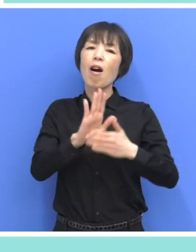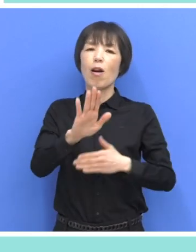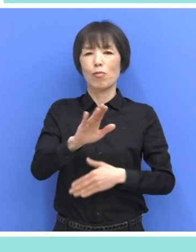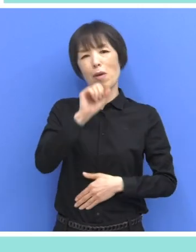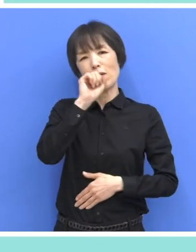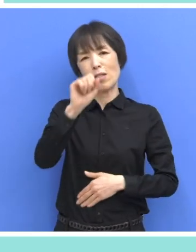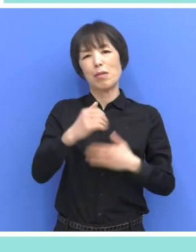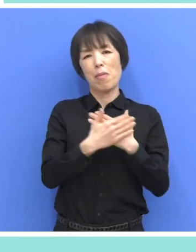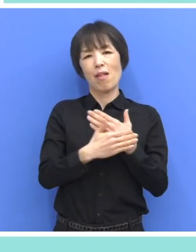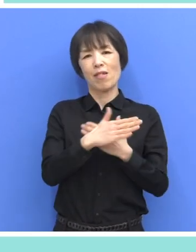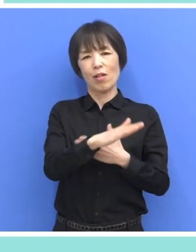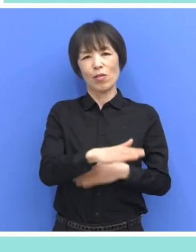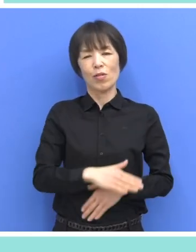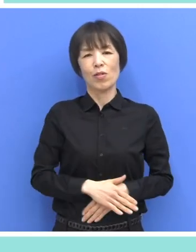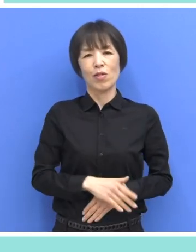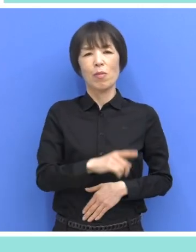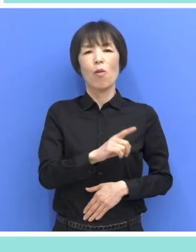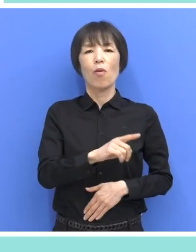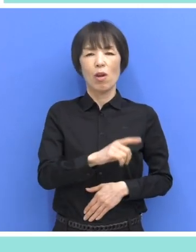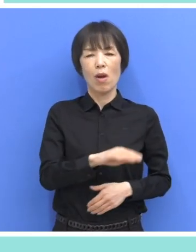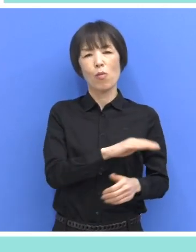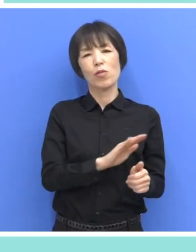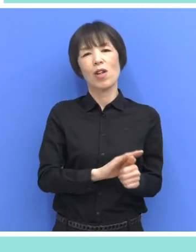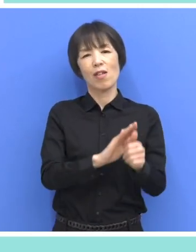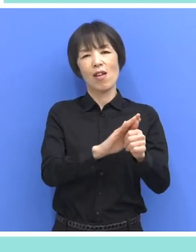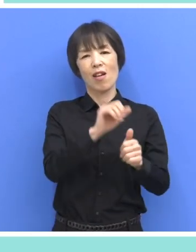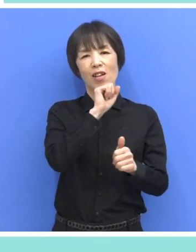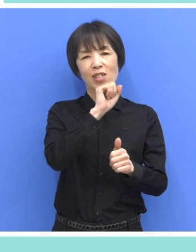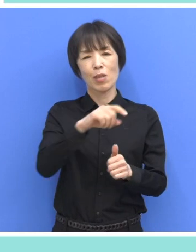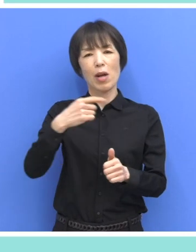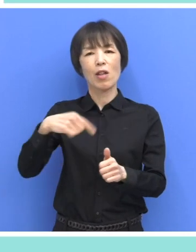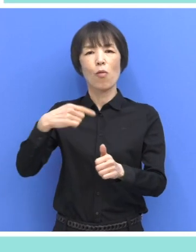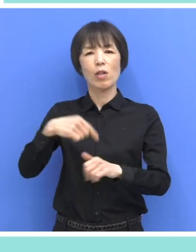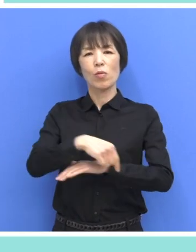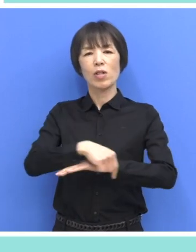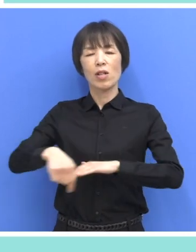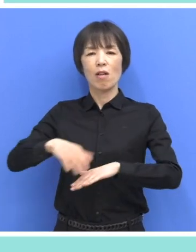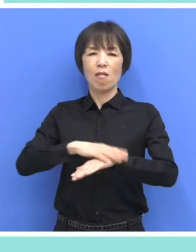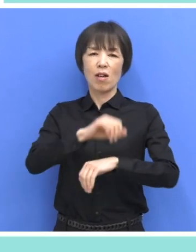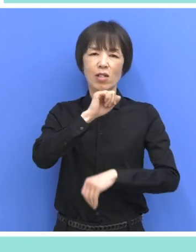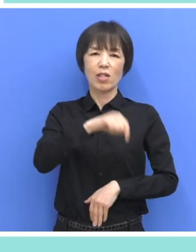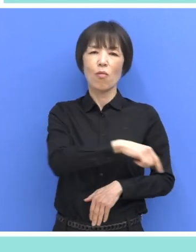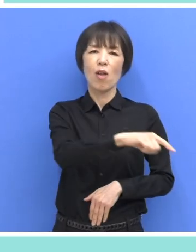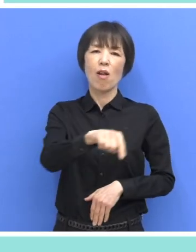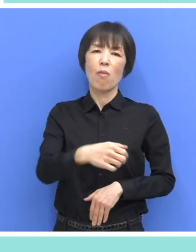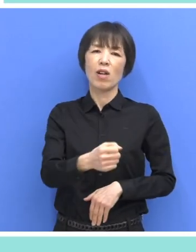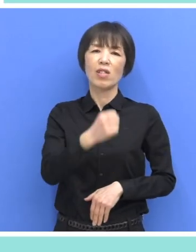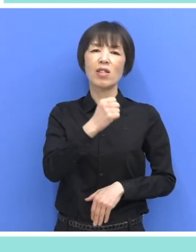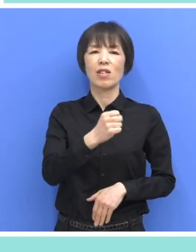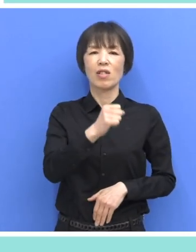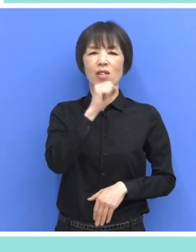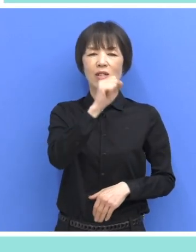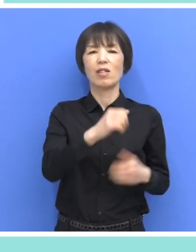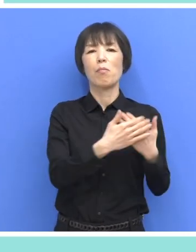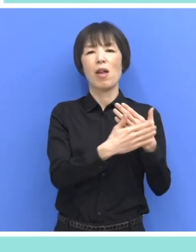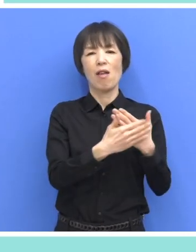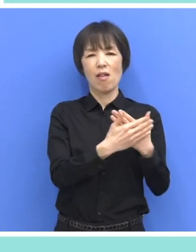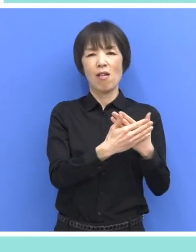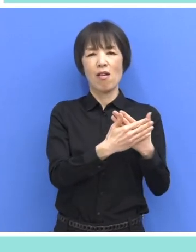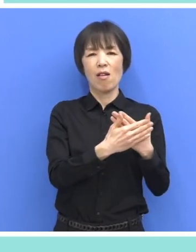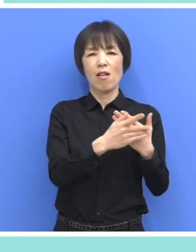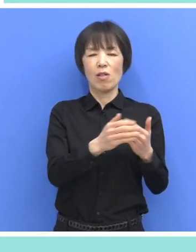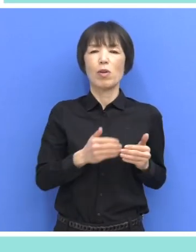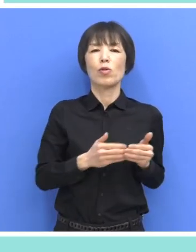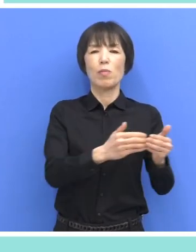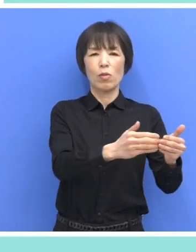強みです。子育て支援策が充実してるね、教育施策がいいね、これは強みだから、もっと、